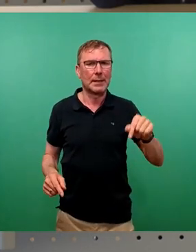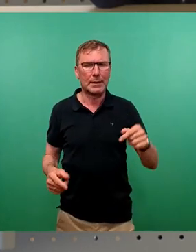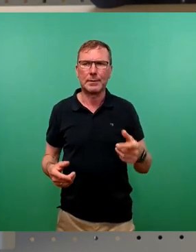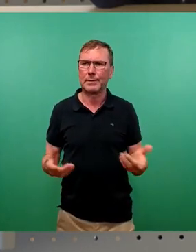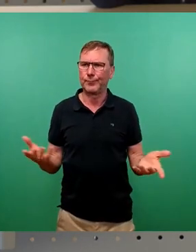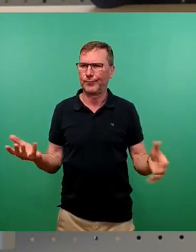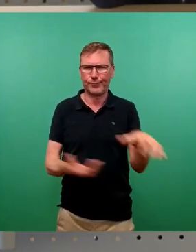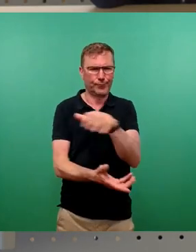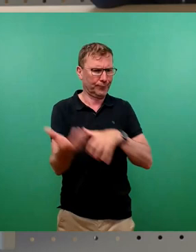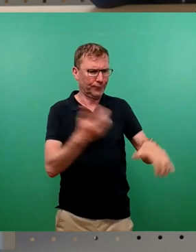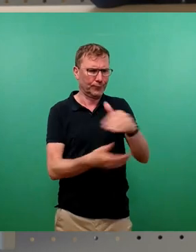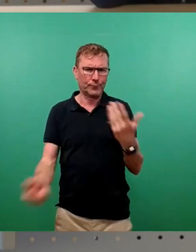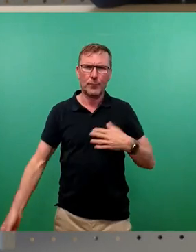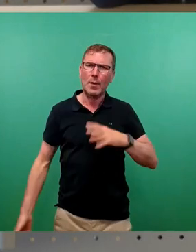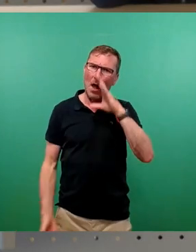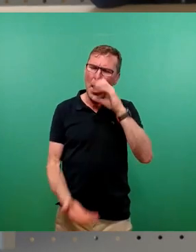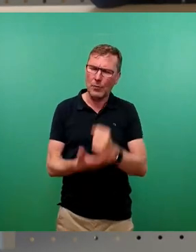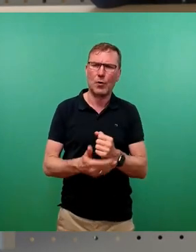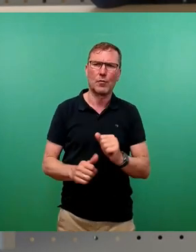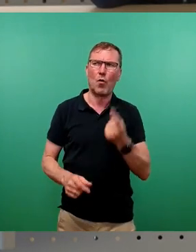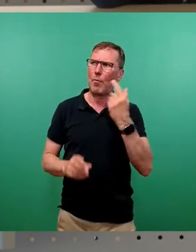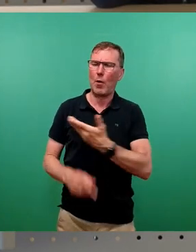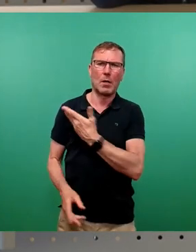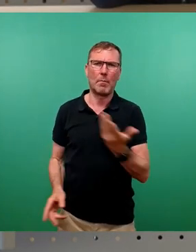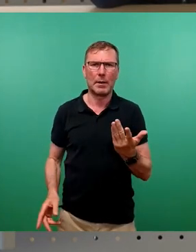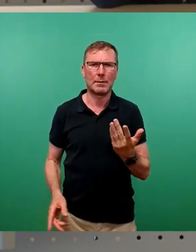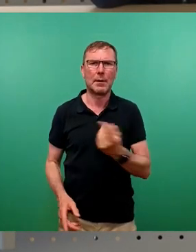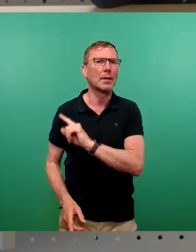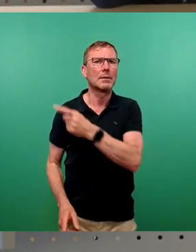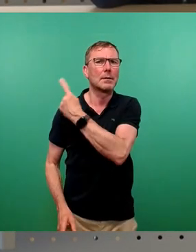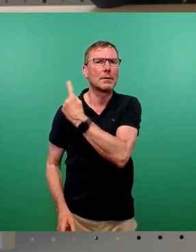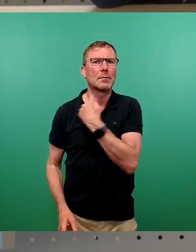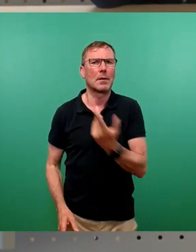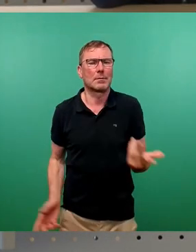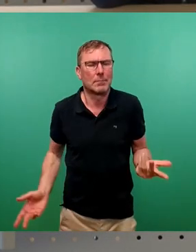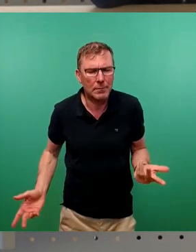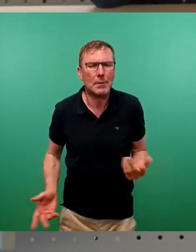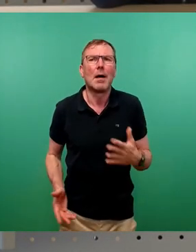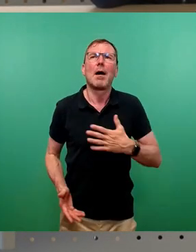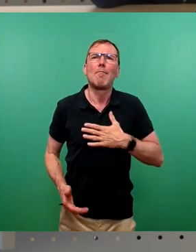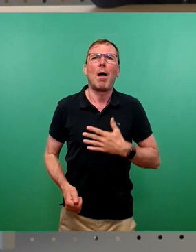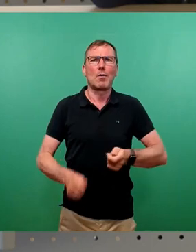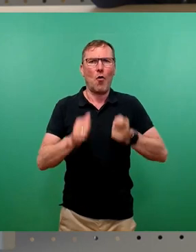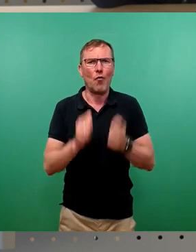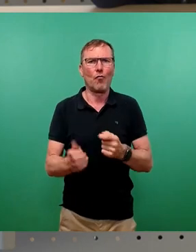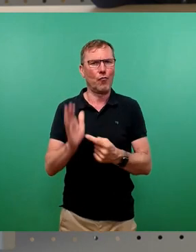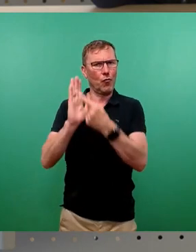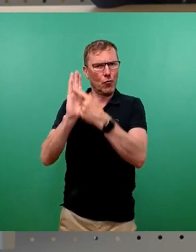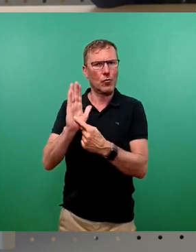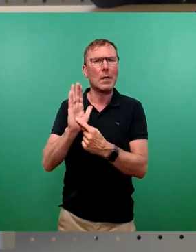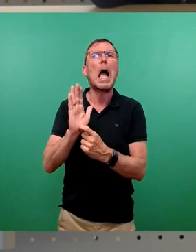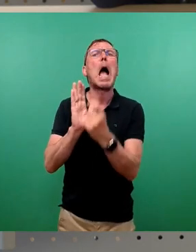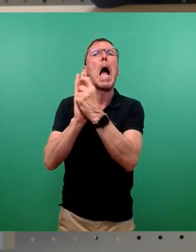bin enttäuscht von dem Oberbürgermeister, dass er nicht einmal hingeht und seine Vorschläge begründet, indem er sagt,